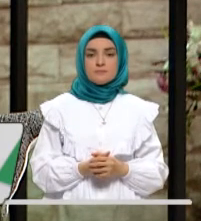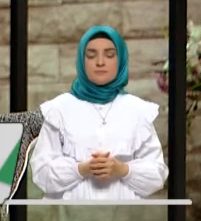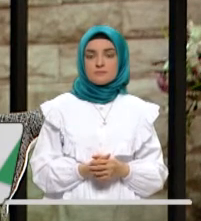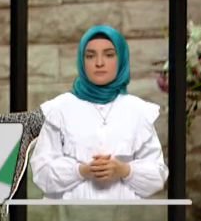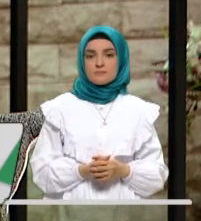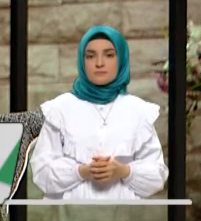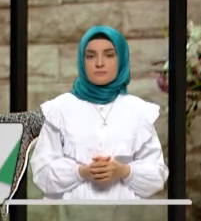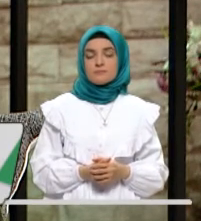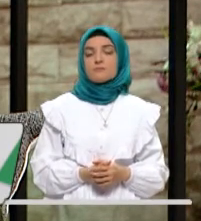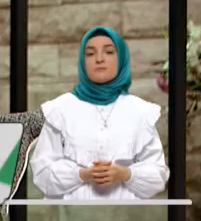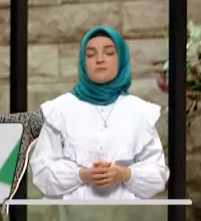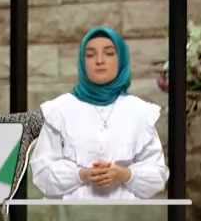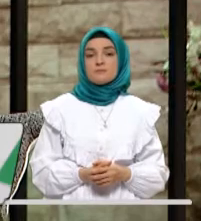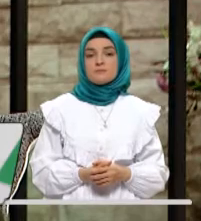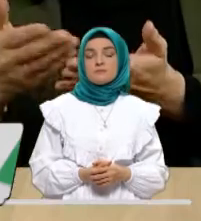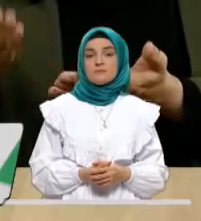o